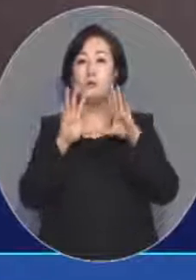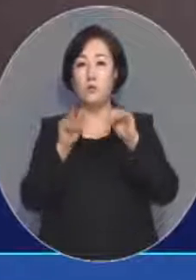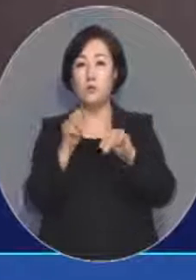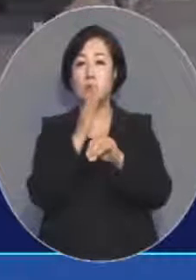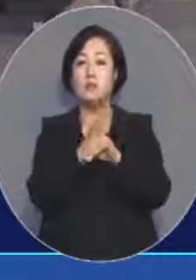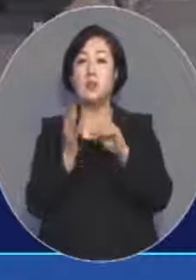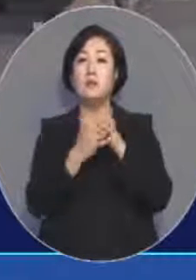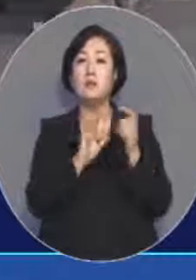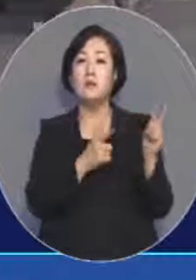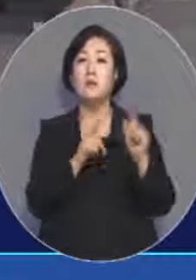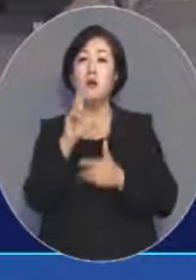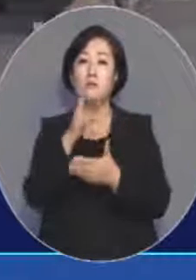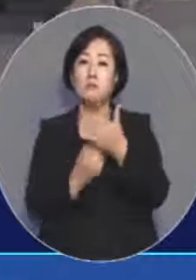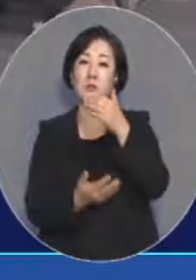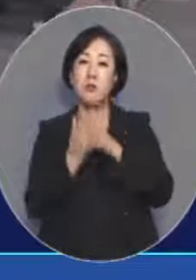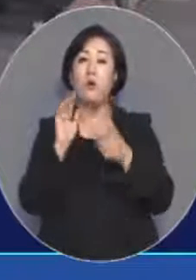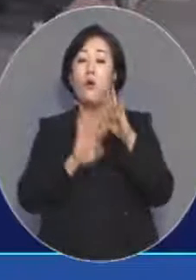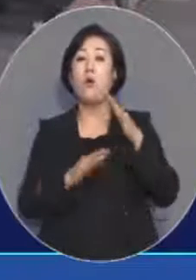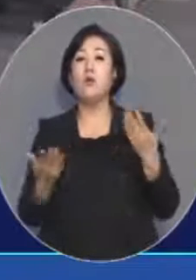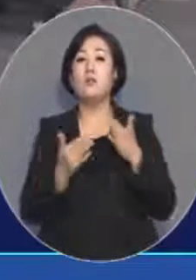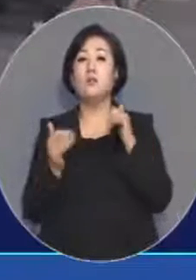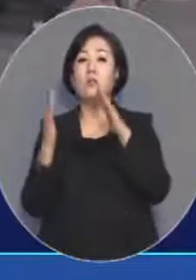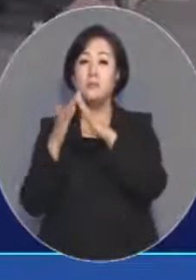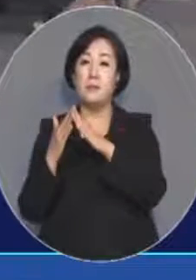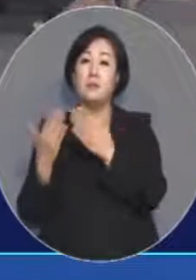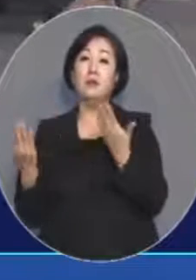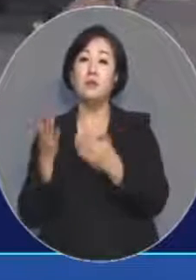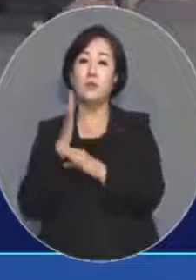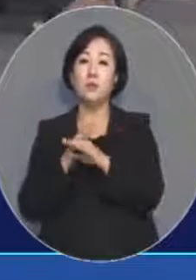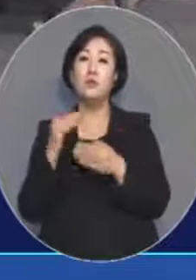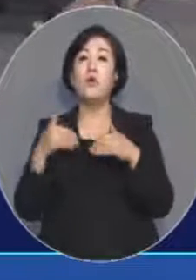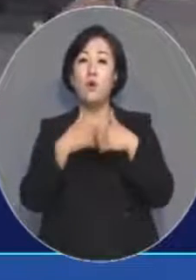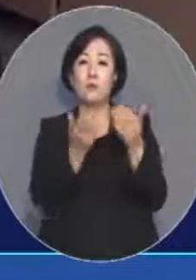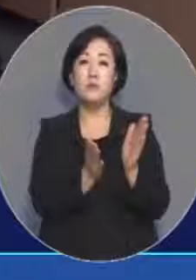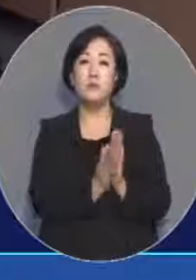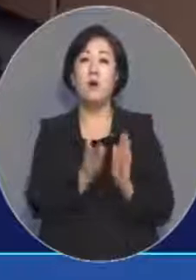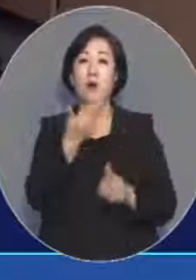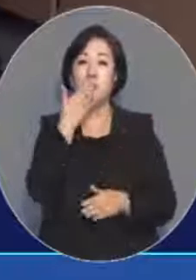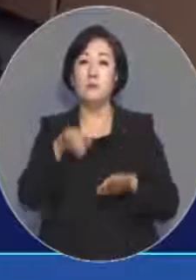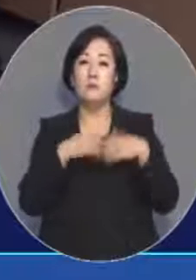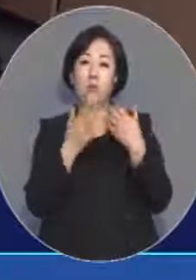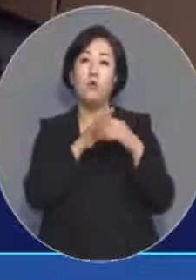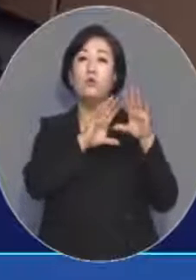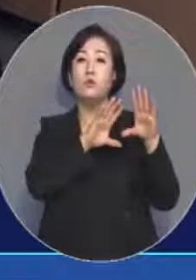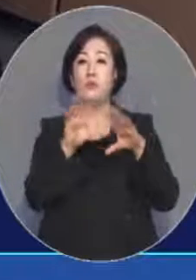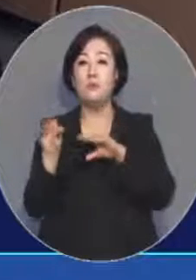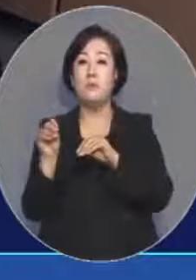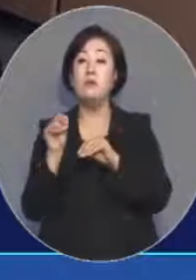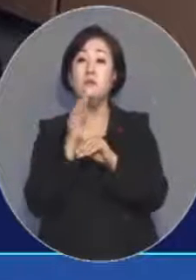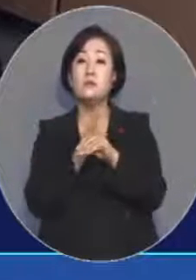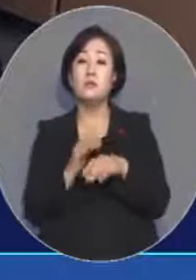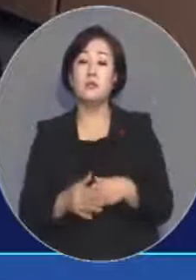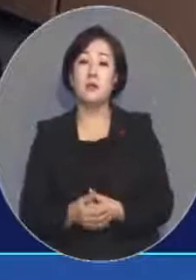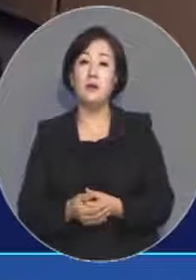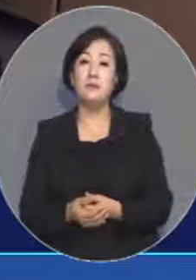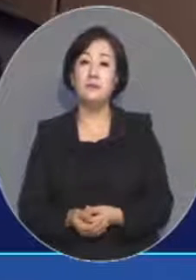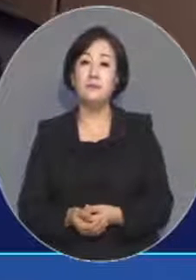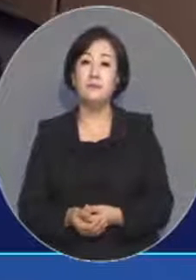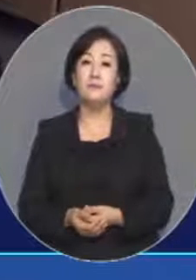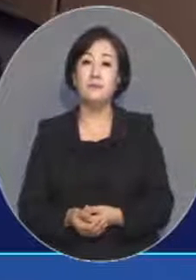있는데요 공기업도 재택근무를 시행하고 부서 회식을 전면 금지하고 있습니다 보도에 김진구 기자